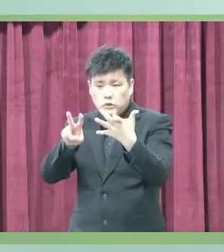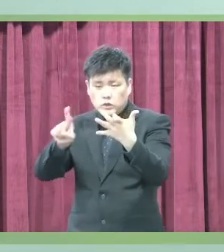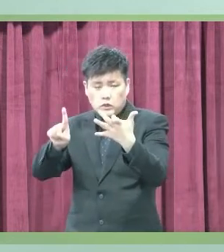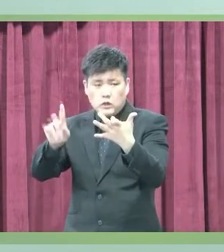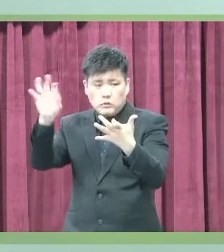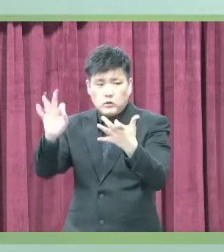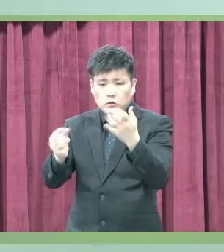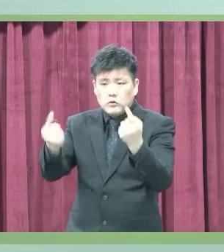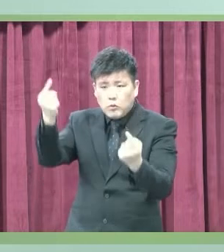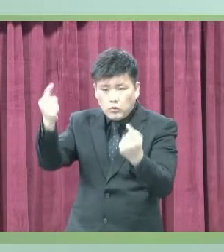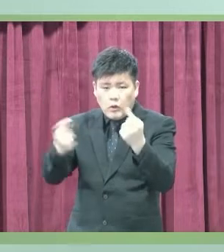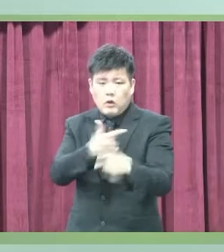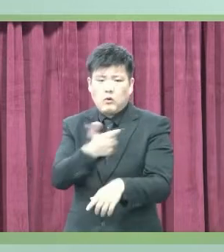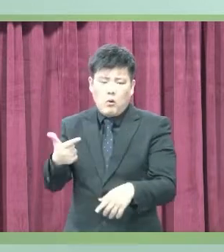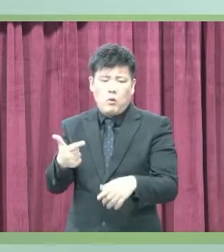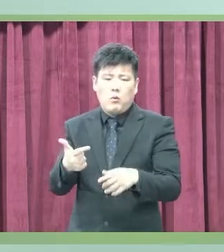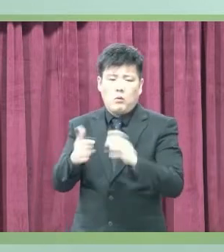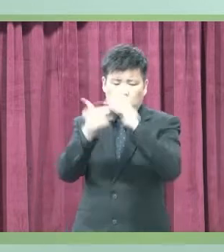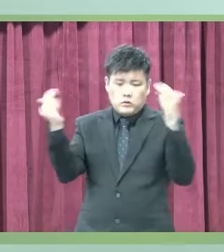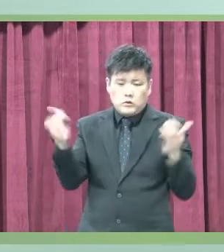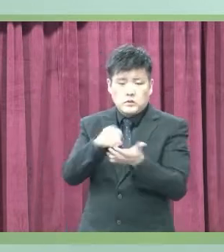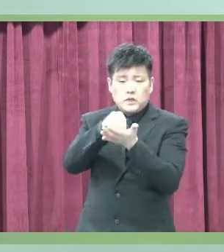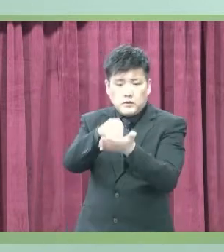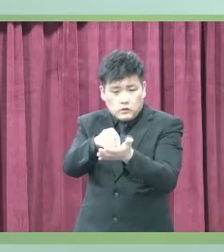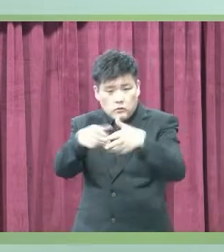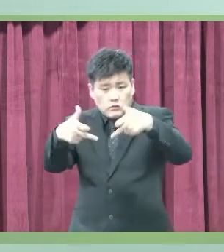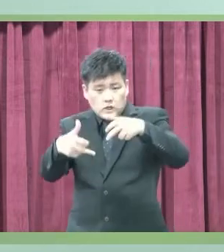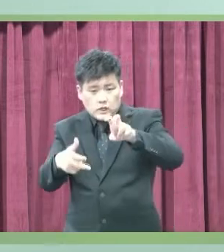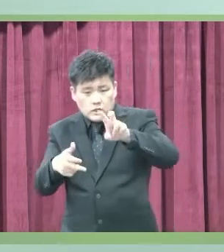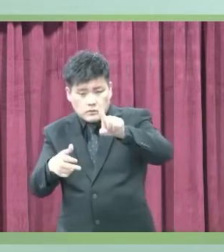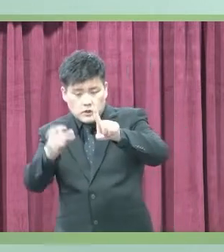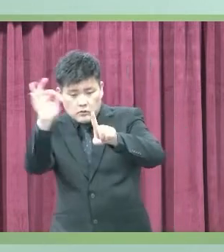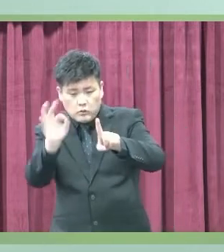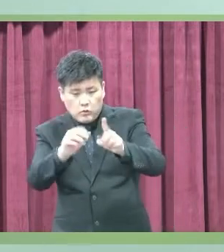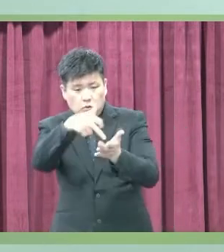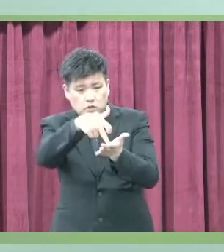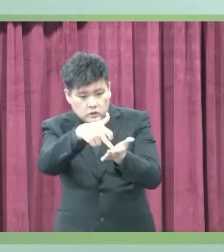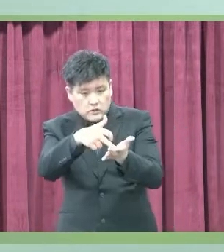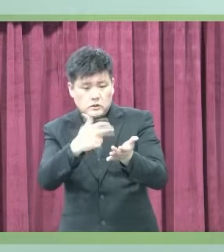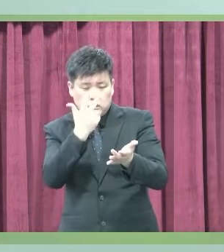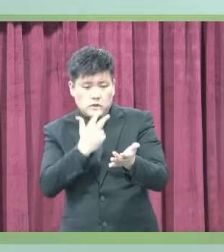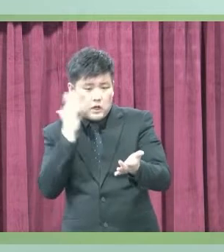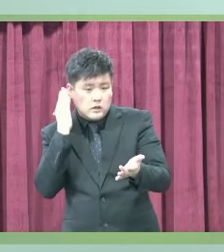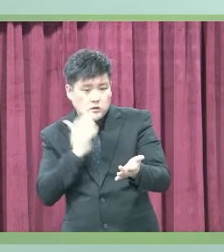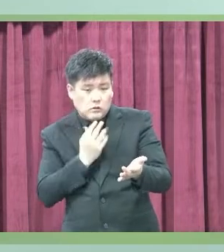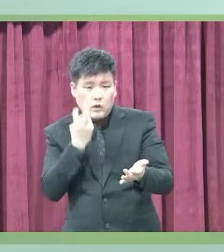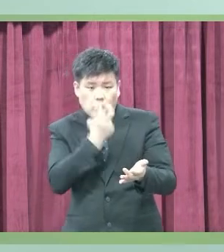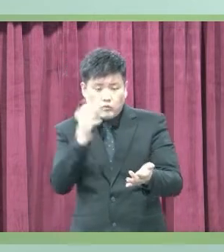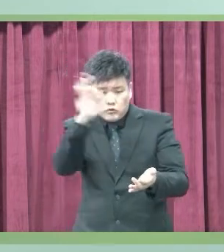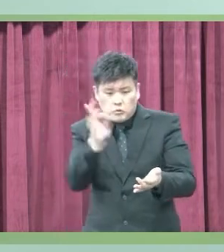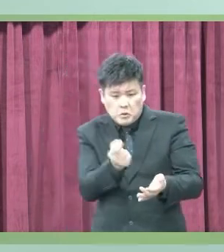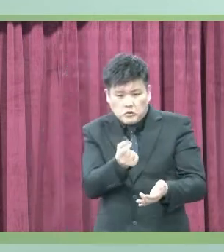이는 2019년 전체 등록 장애인의 약 71%를 차지하는 지체, 시각, 청각 장애 유형의 검진 미수검률이